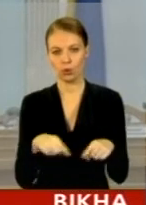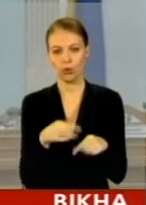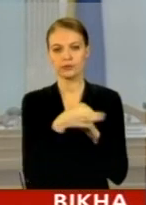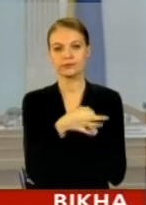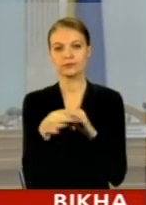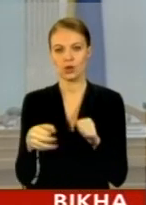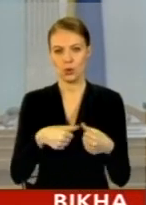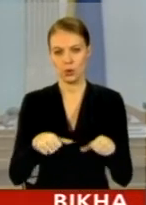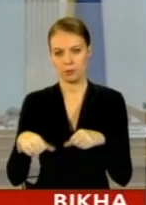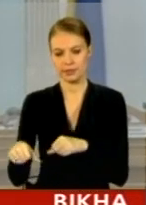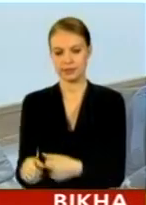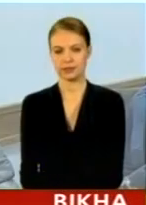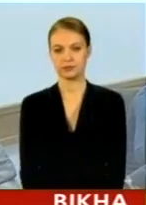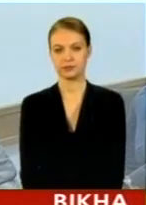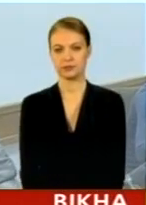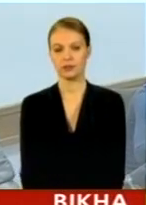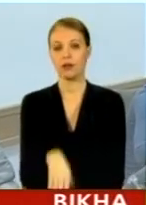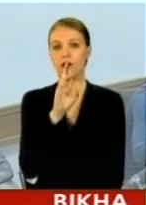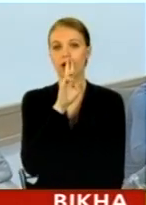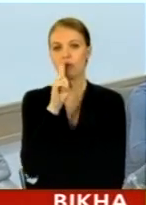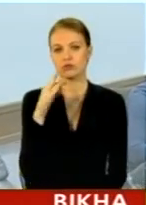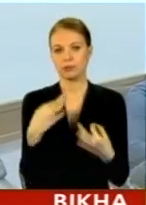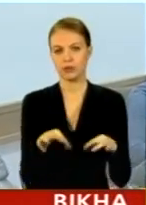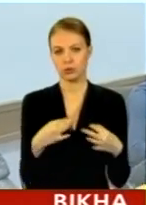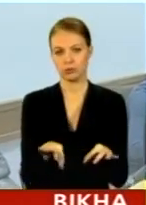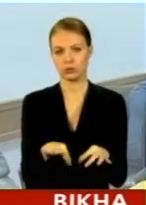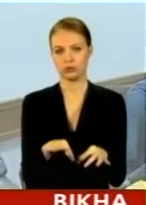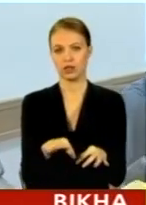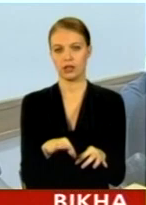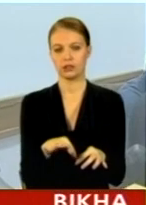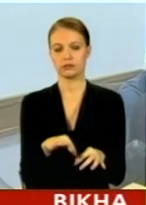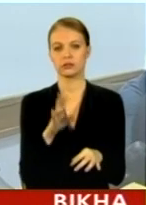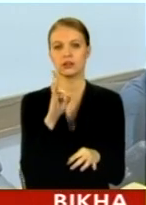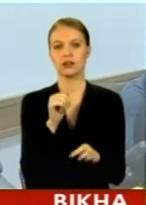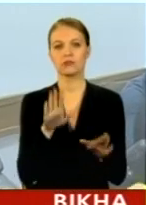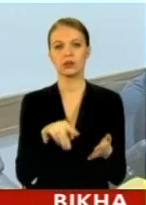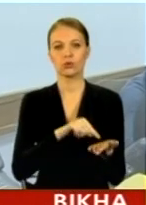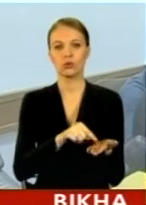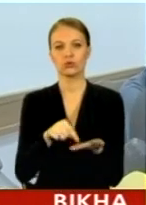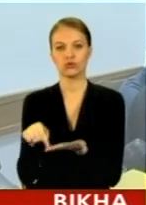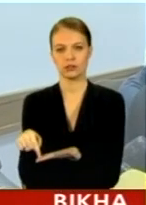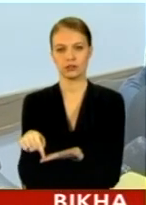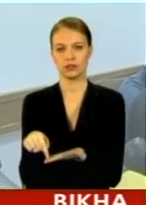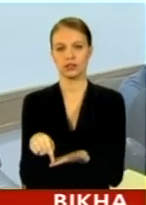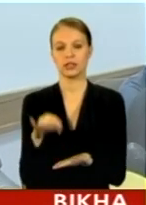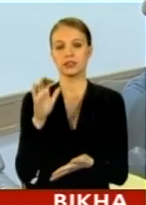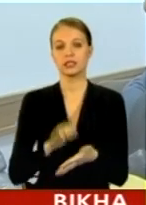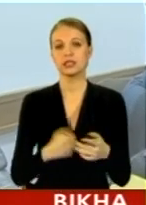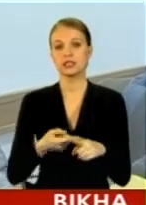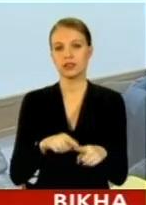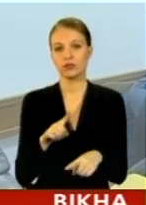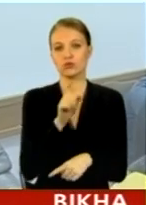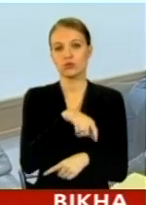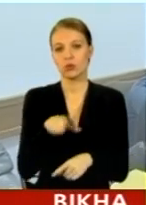дільничних виборчих комісій. Ошибки допускали на участках із-за того, що